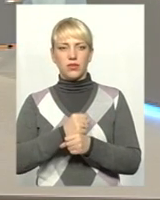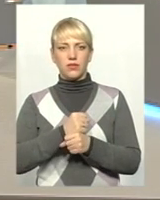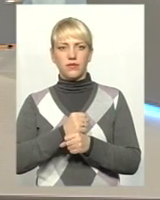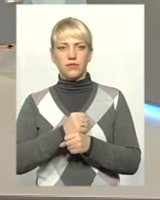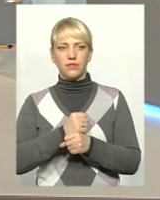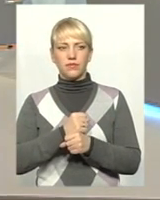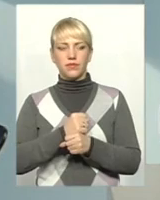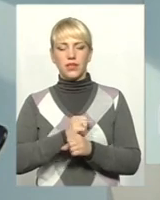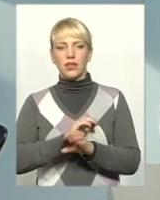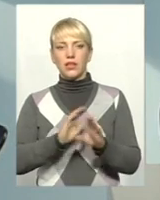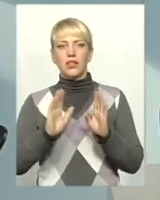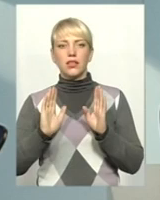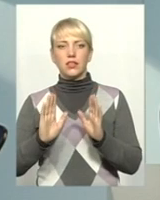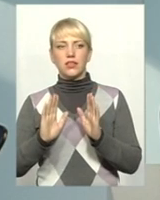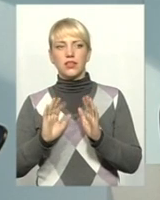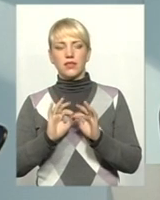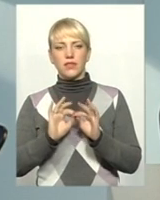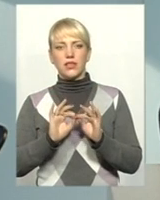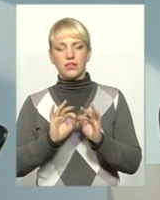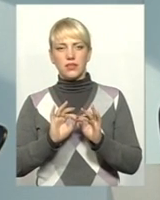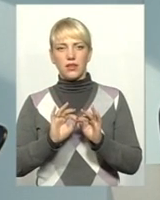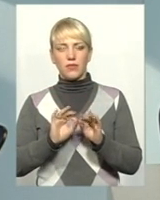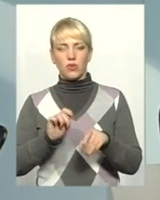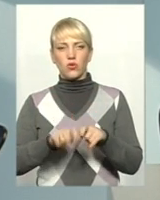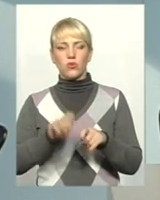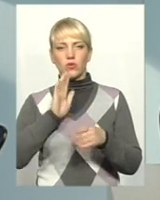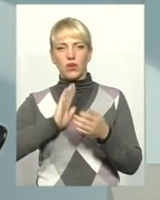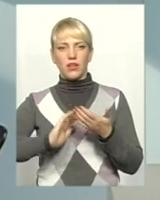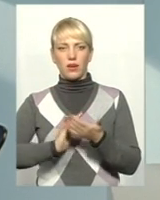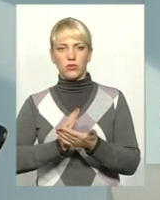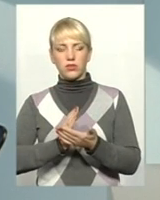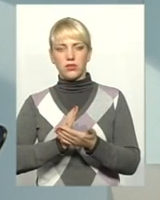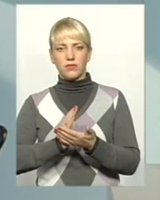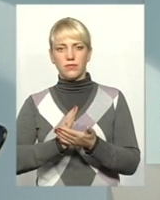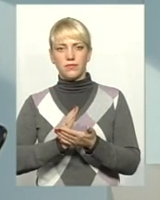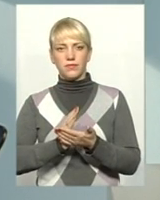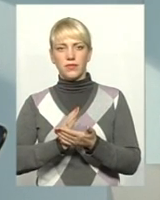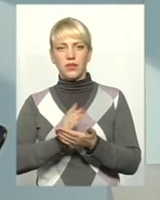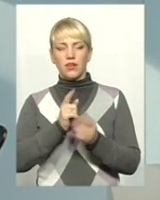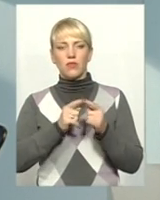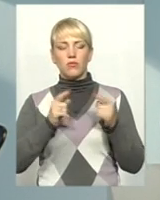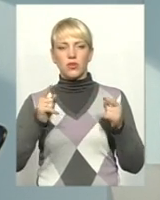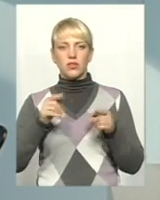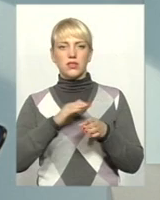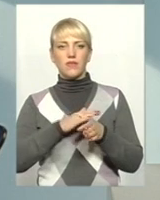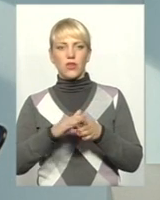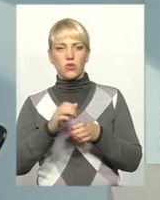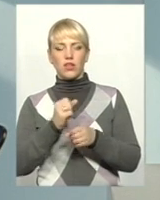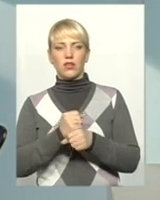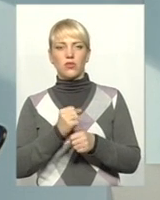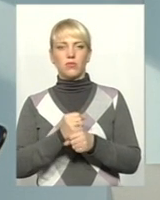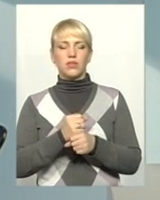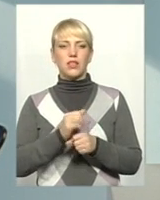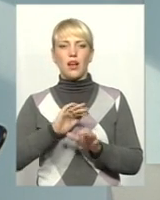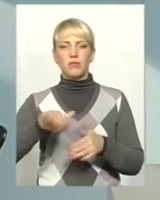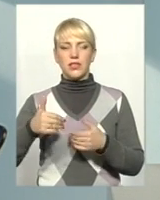після виконання робіт не тільки ведеться контроль якості в процесі виконання робіт, а